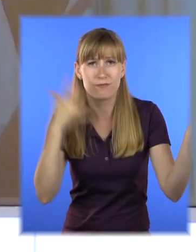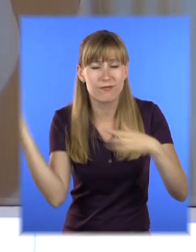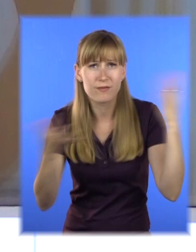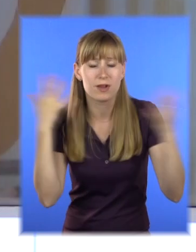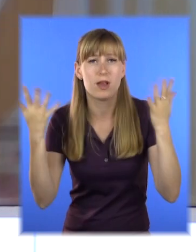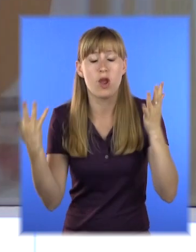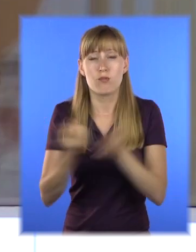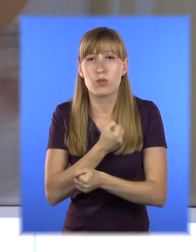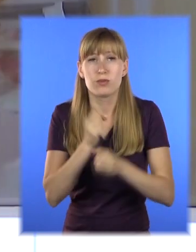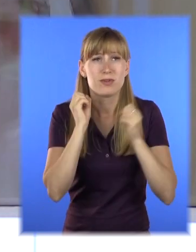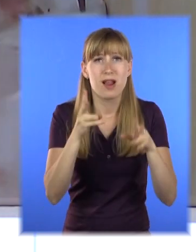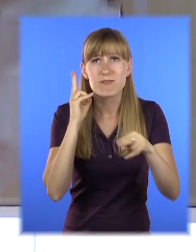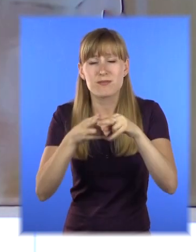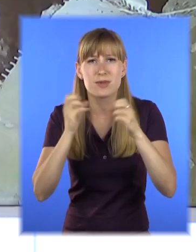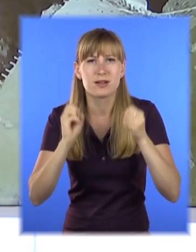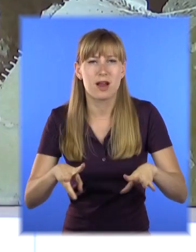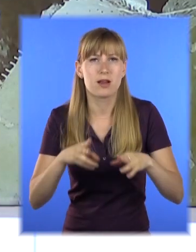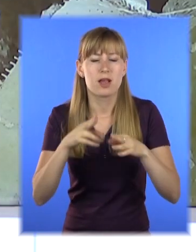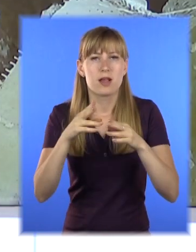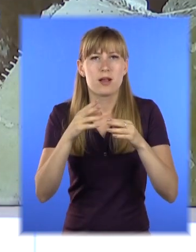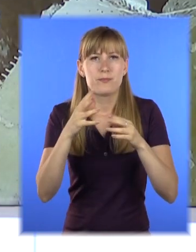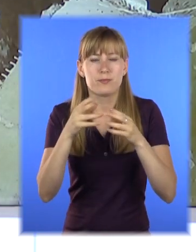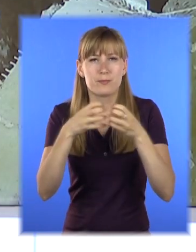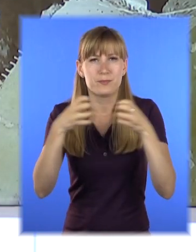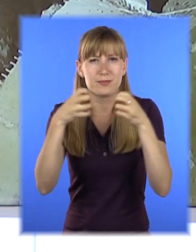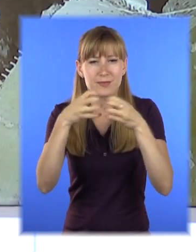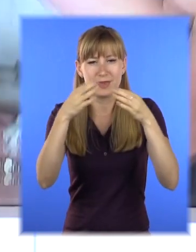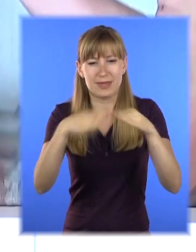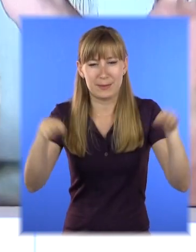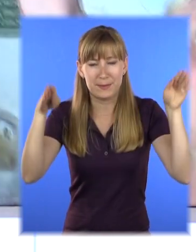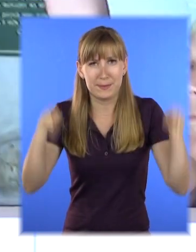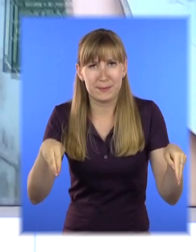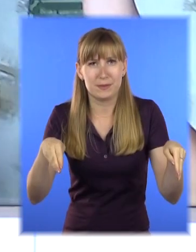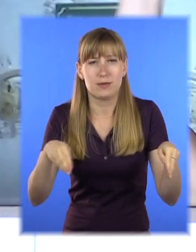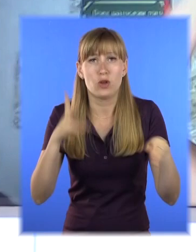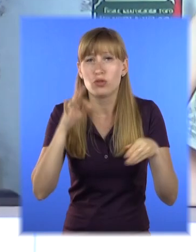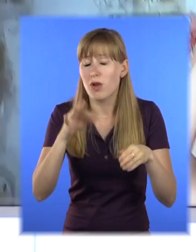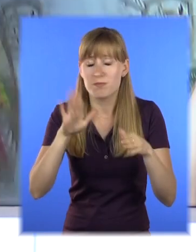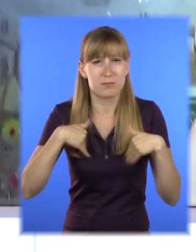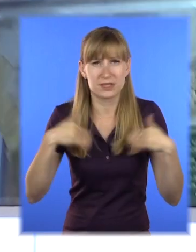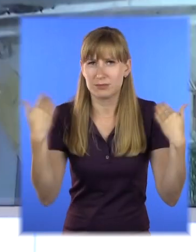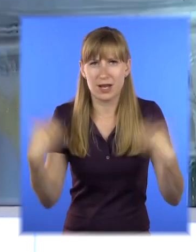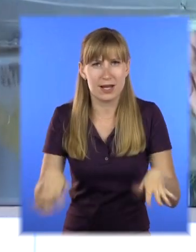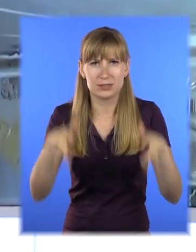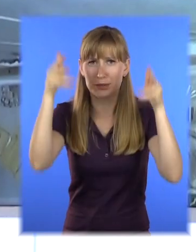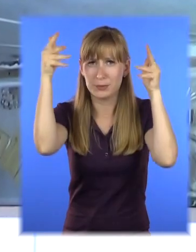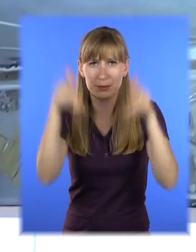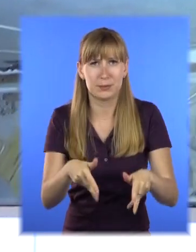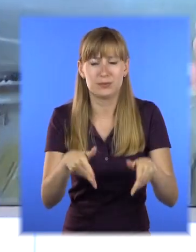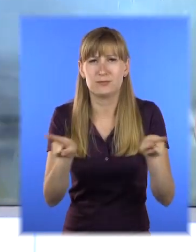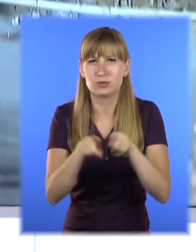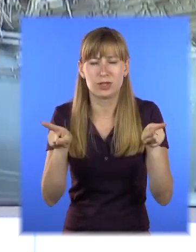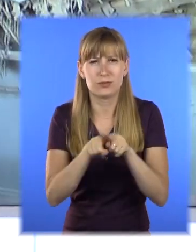вони намагались зменшити потік води до помешкання, перекриваючи дірки будівельною плівкою. Проте все марно, бо